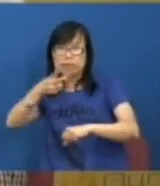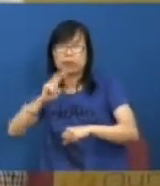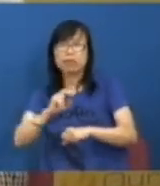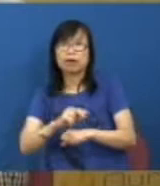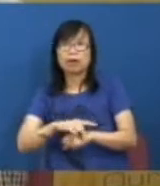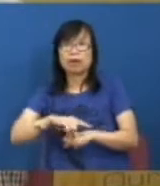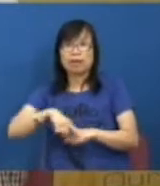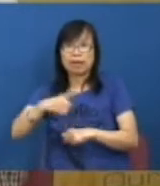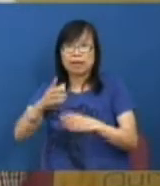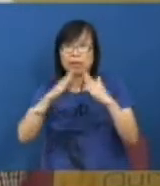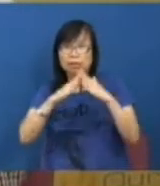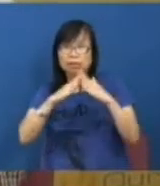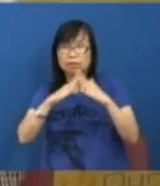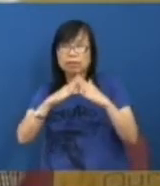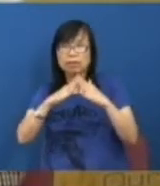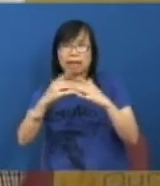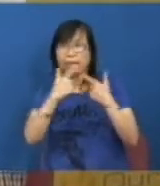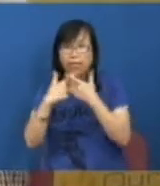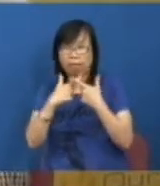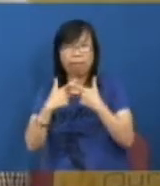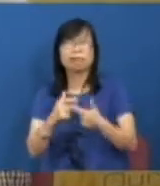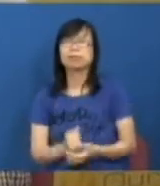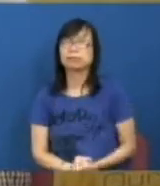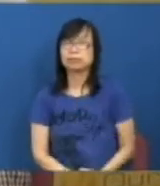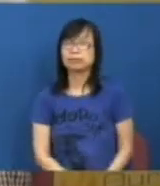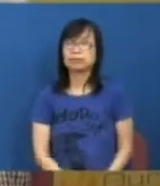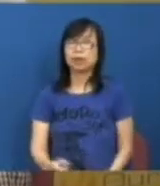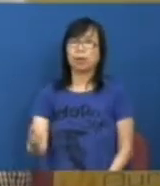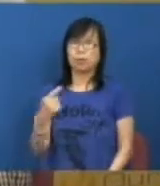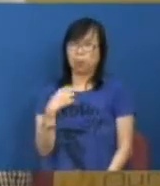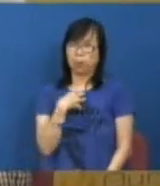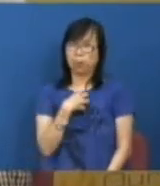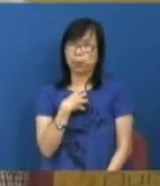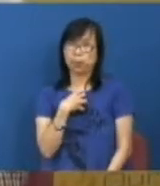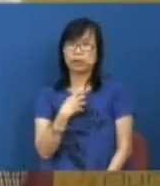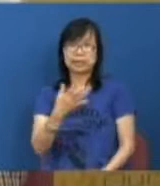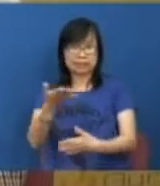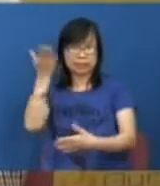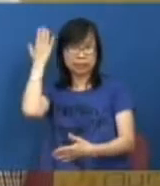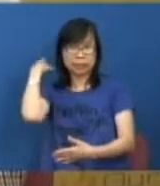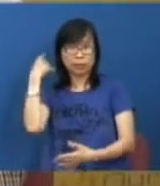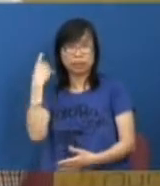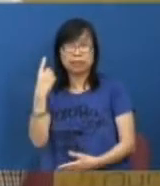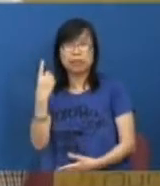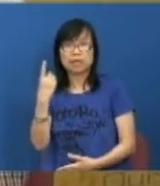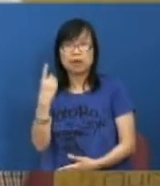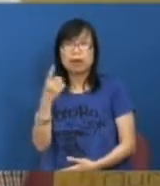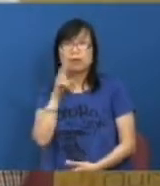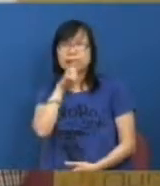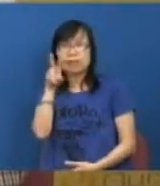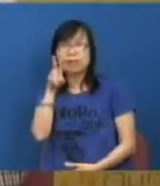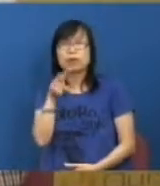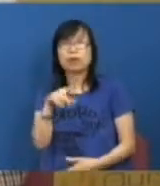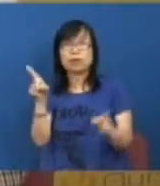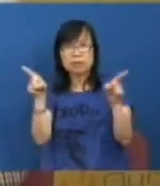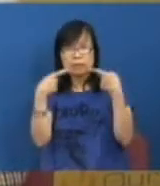係個家庭有摩擦啦。咁但係我咧就前日咧睇到一個節目叫《當年今